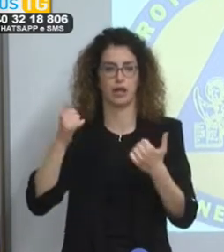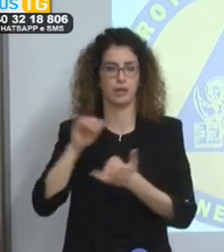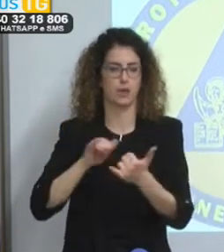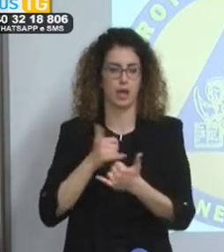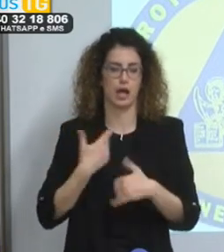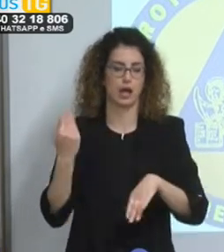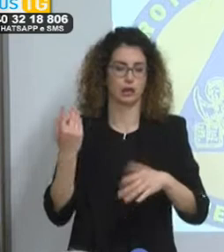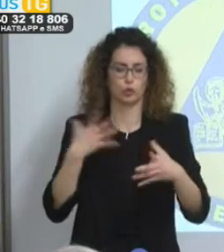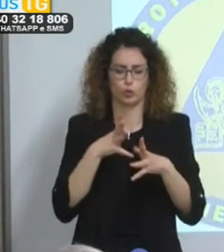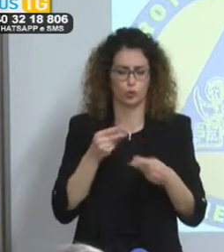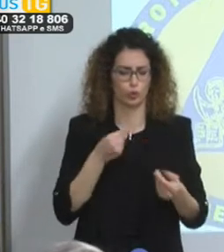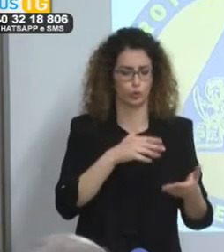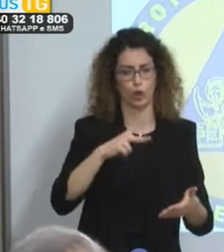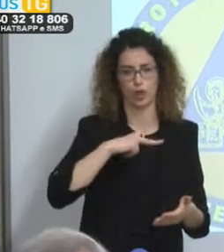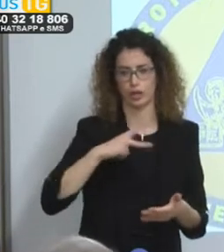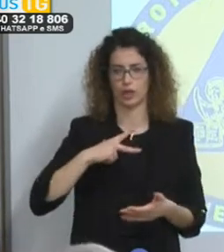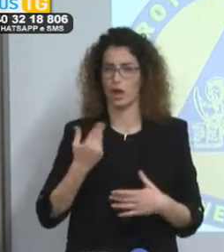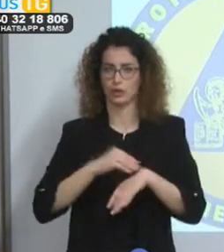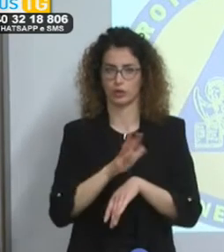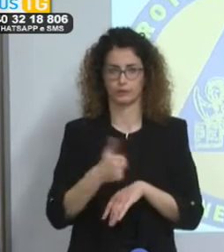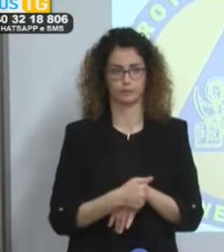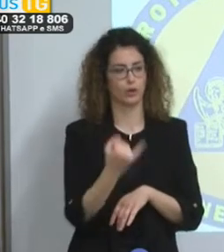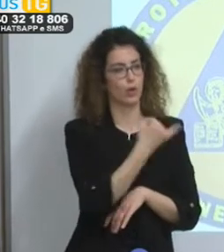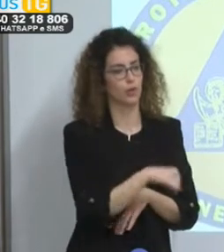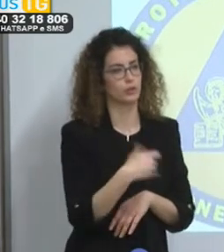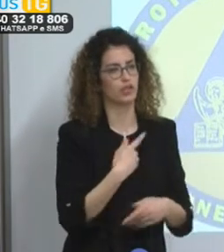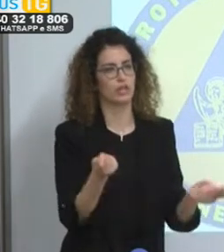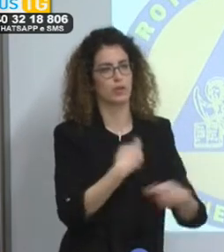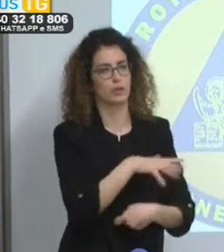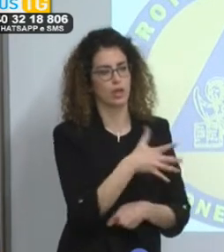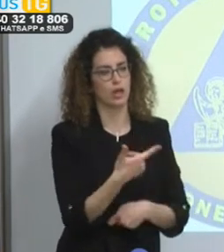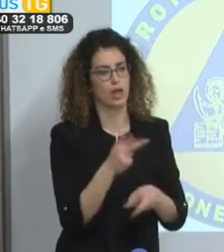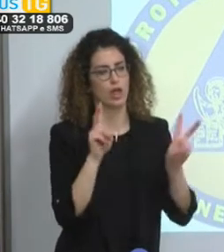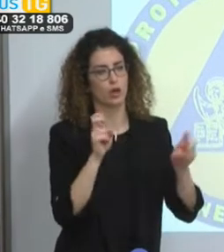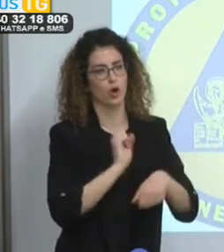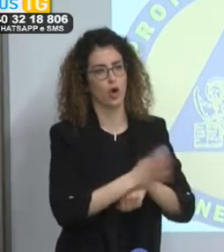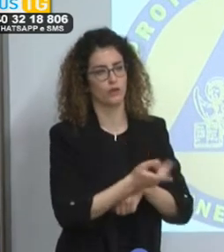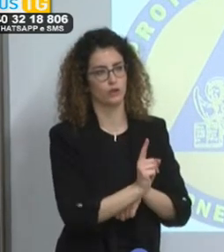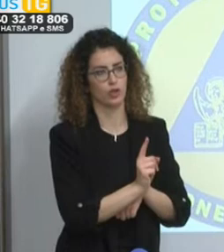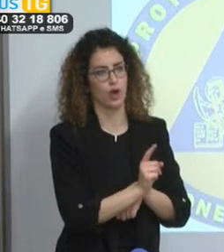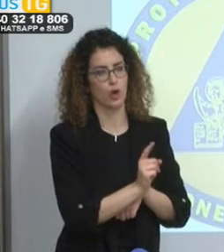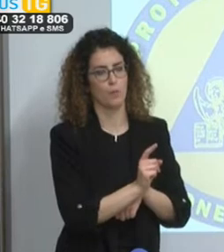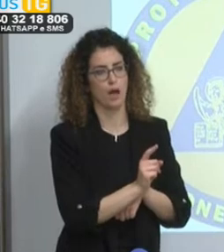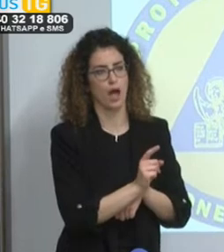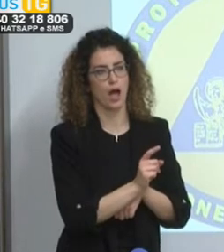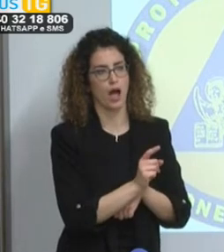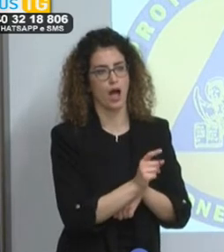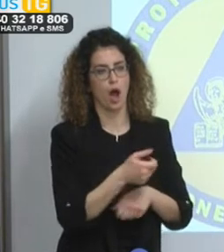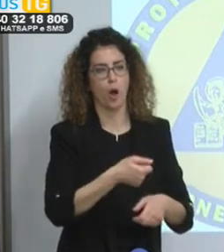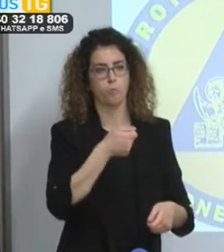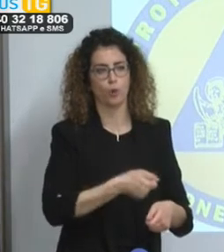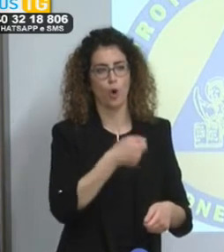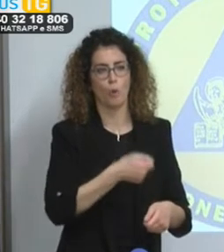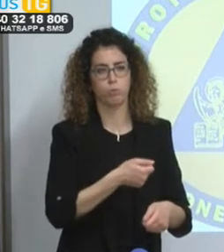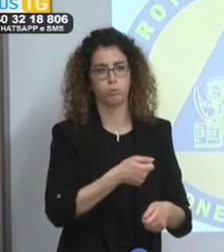altro, grazie. L'ultima cosa, era un altro sequestro, non è per a tema Covid, ma è quello delle pompe infusionali e di altra